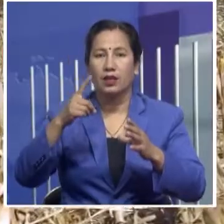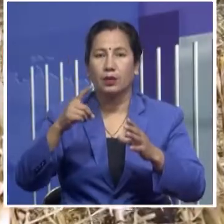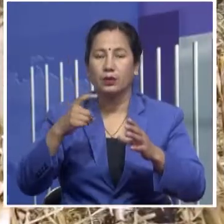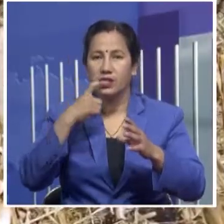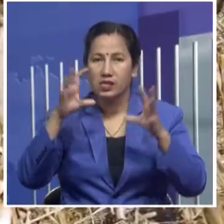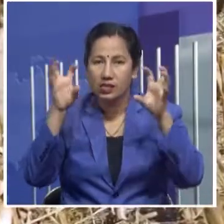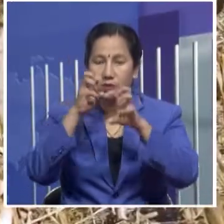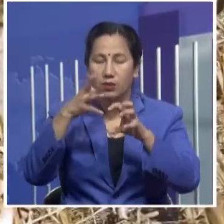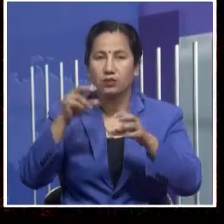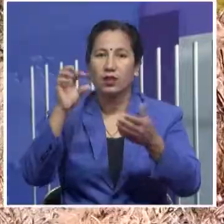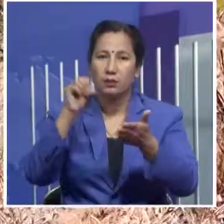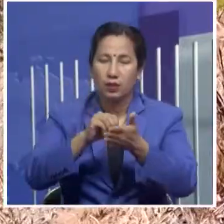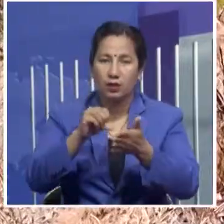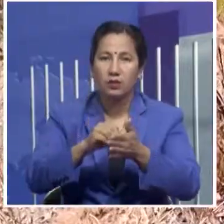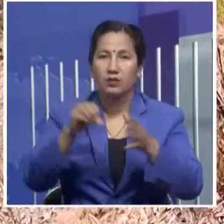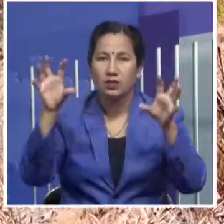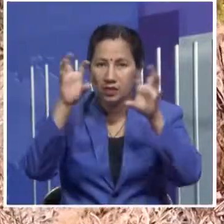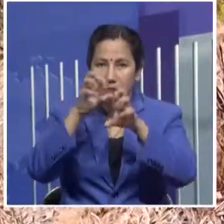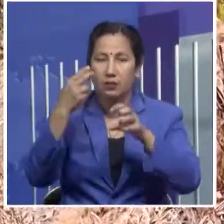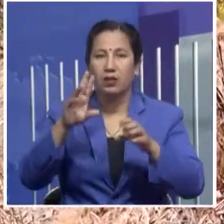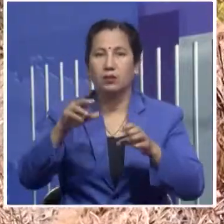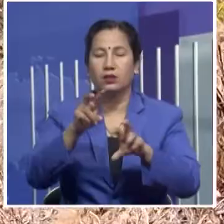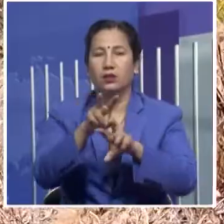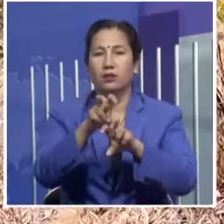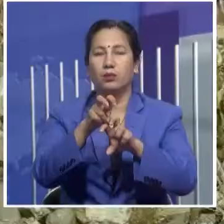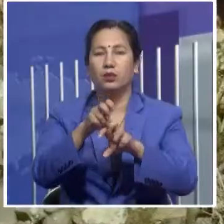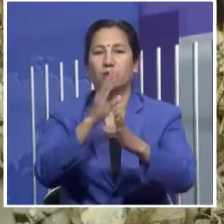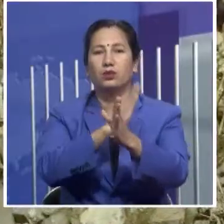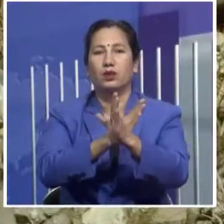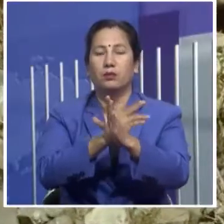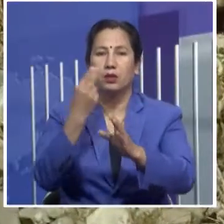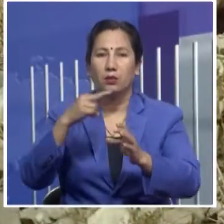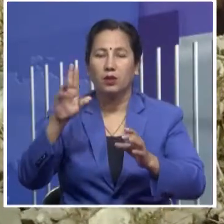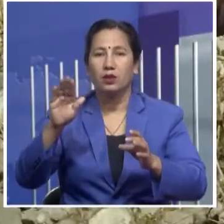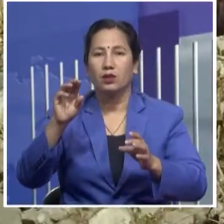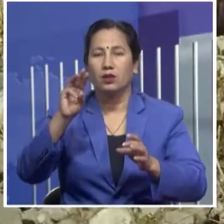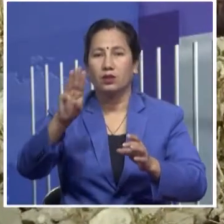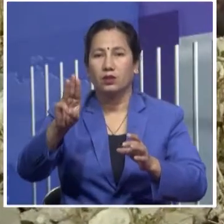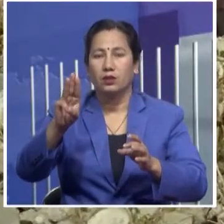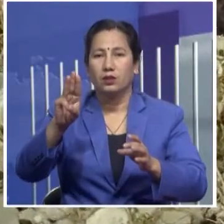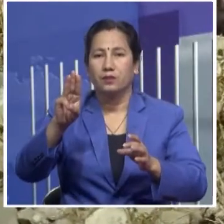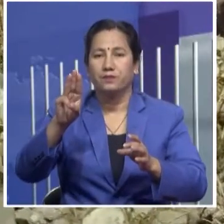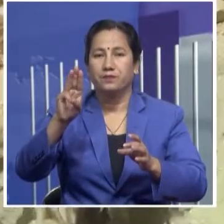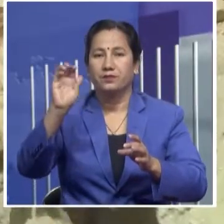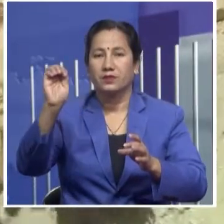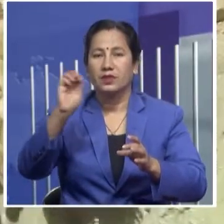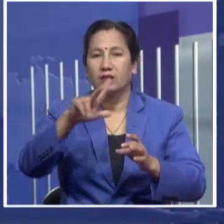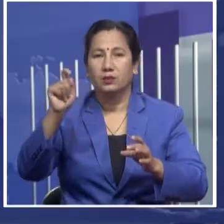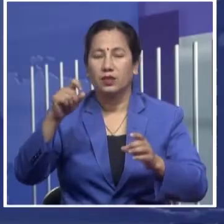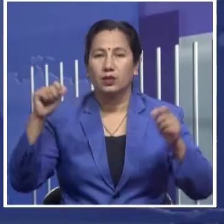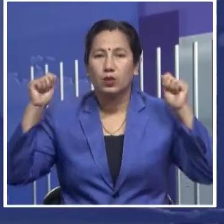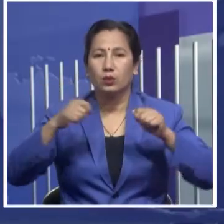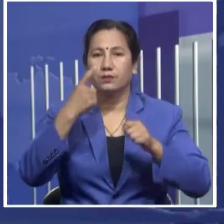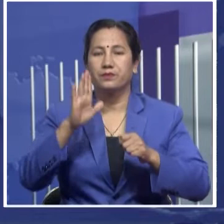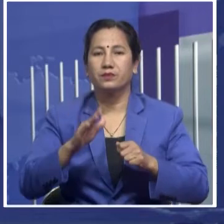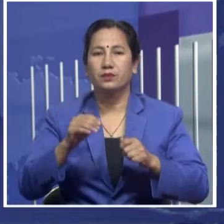हिउँ नसुक्दै पटक पटक हिमपात भएपछि पशु चौपाया जोखिममा परेको सिमीकोटका कमान लामाले बताउनु भएको छ।